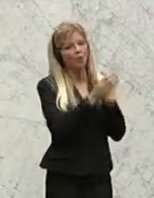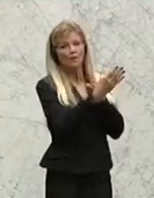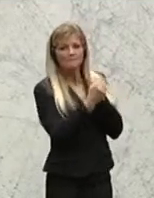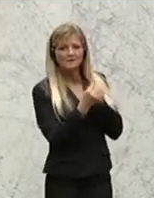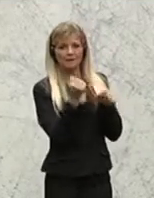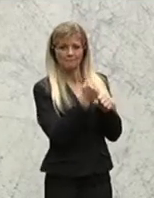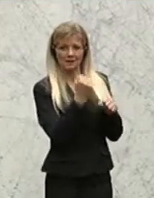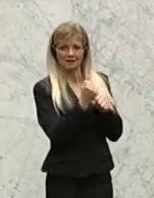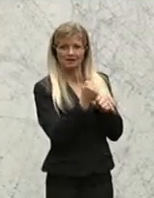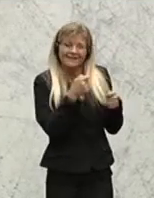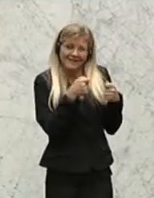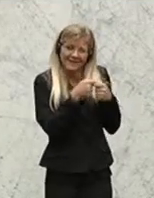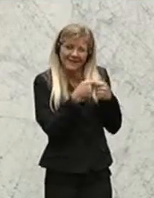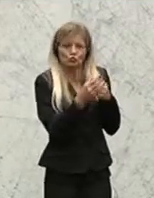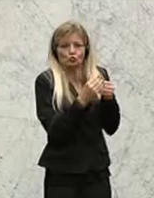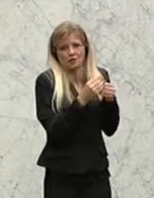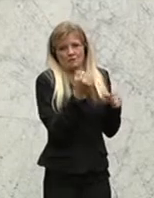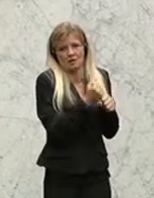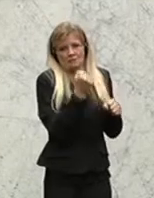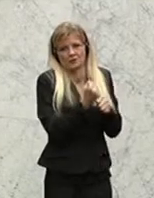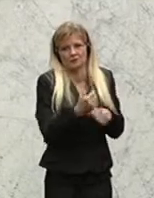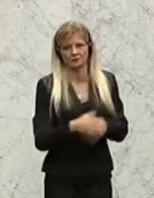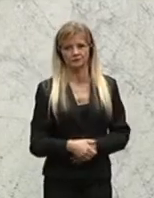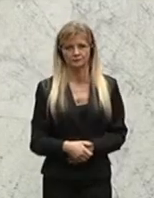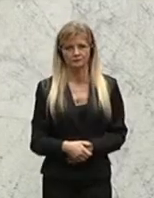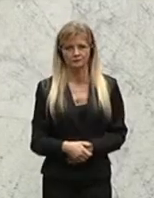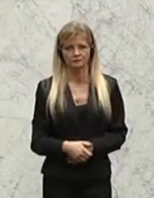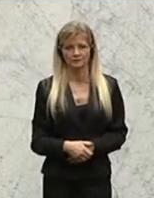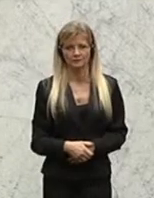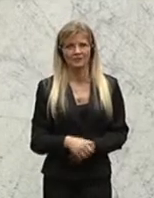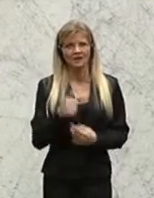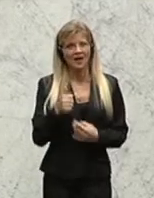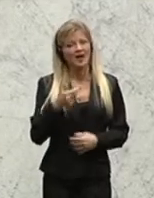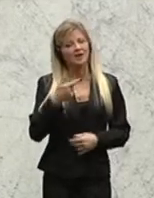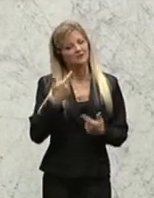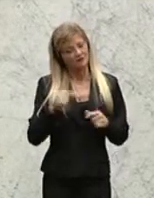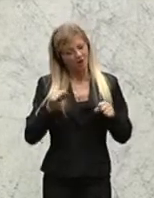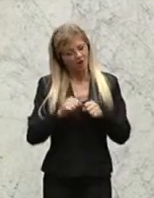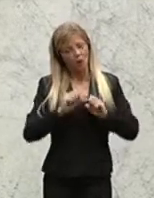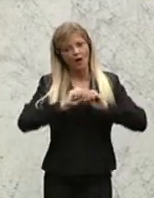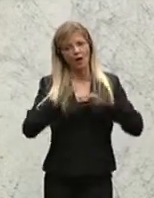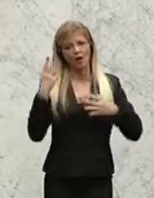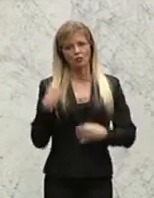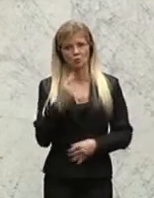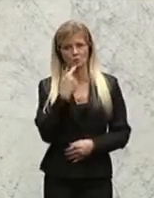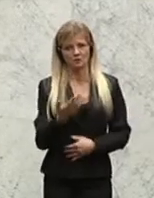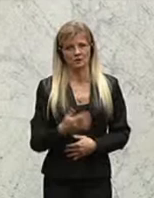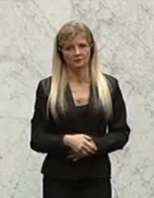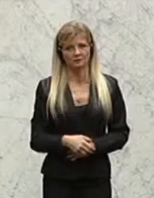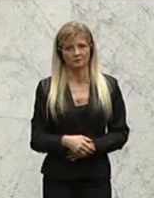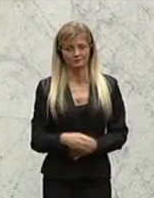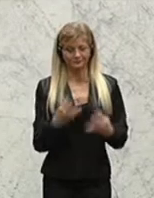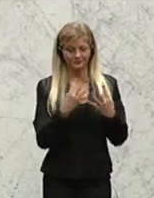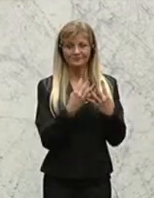eng einbezogen. Und eines darf ich hier auch nochmals klar ausdrücken. Das